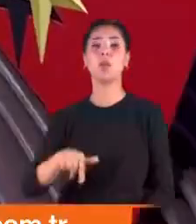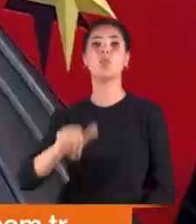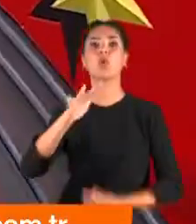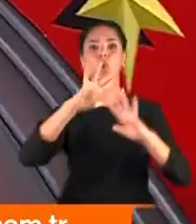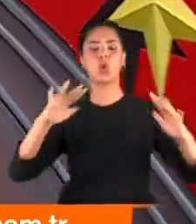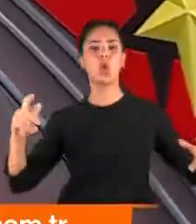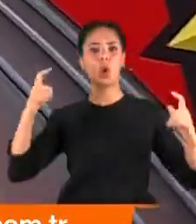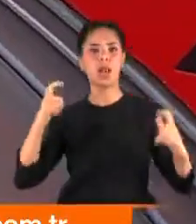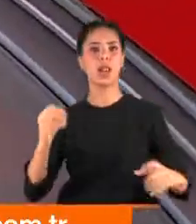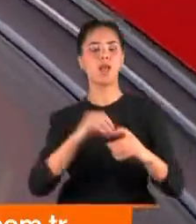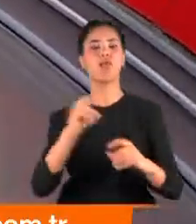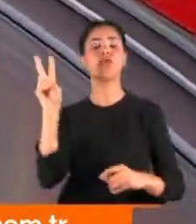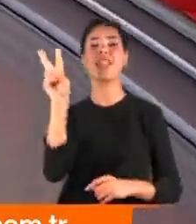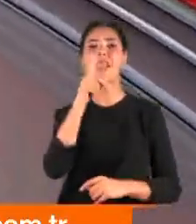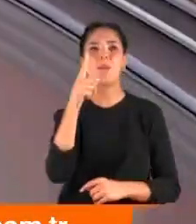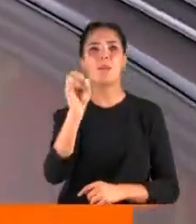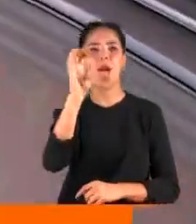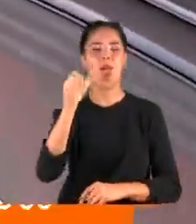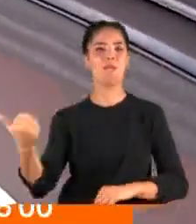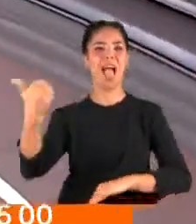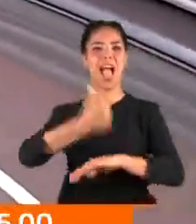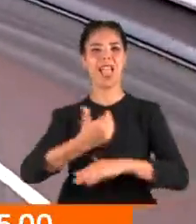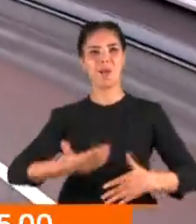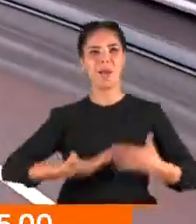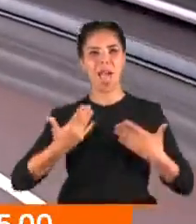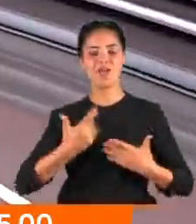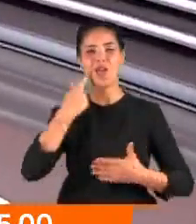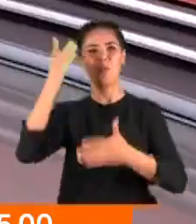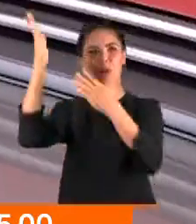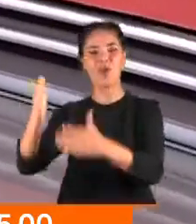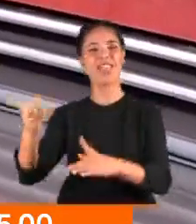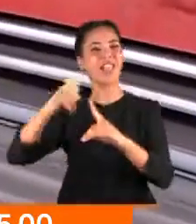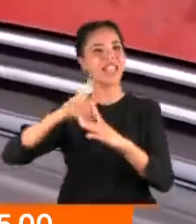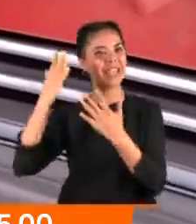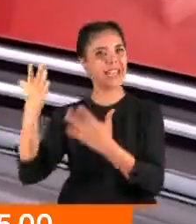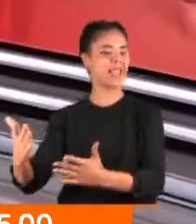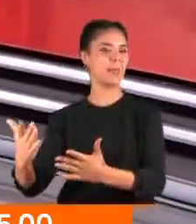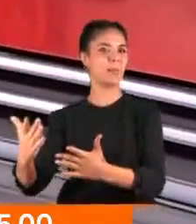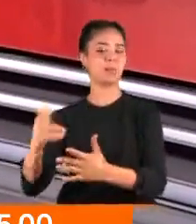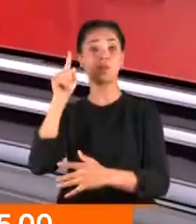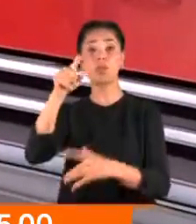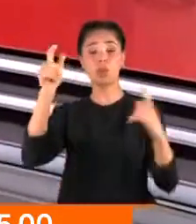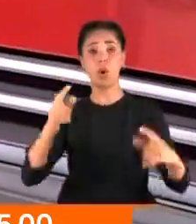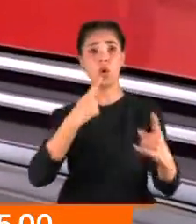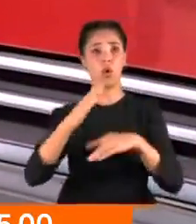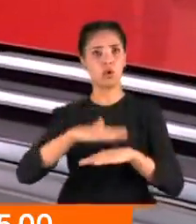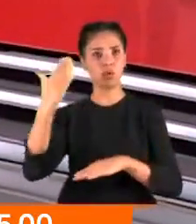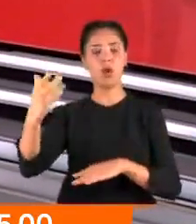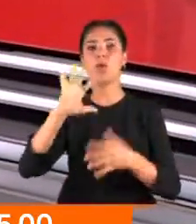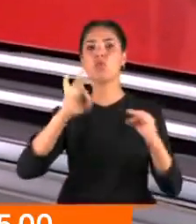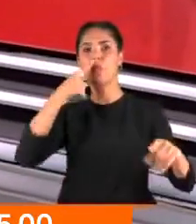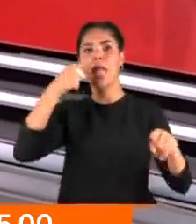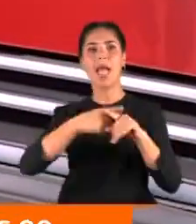Bugün külliyede 20 bin öğretmenin atama heyecanına Cumhurbaşkanı Erdoğan da ortak oldu. Ve orada da konuştu Erdoğan. Sözlerin